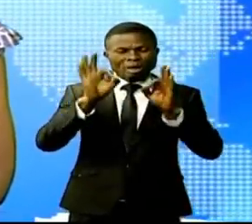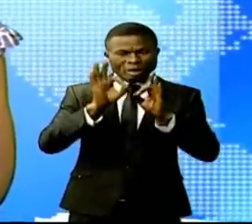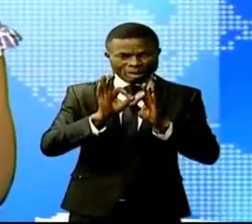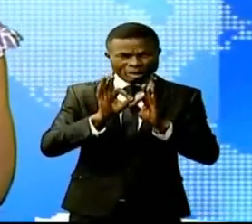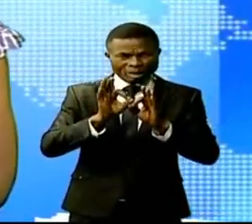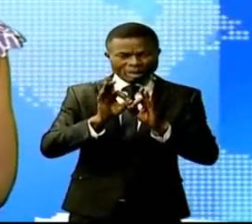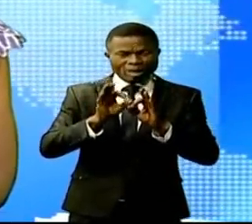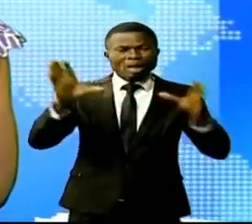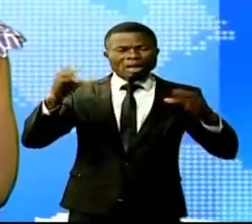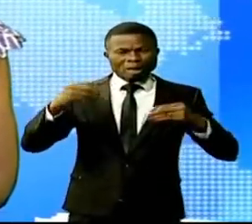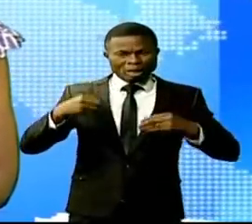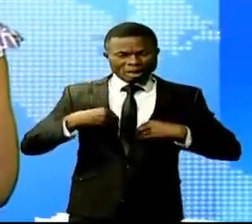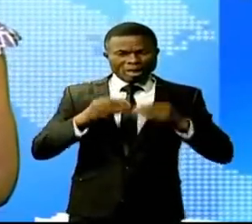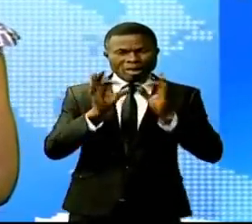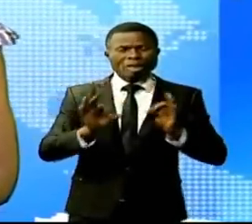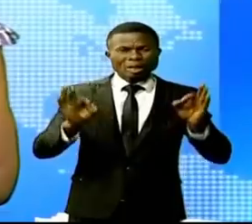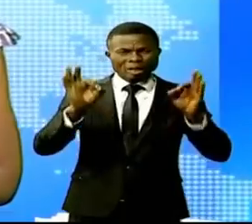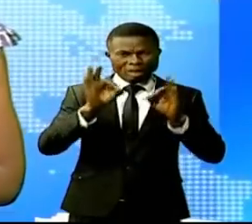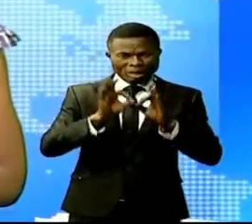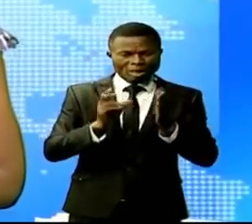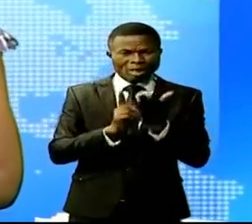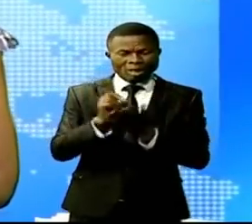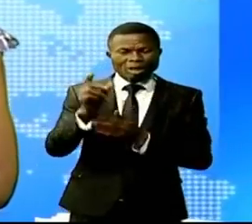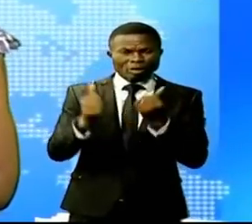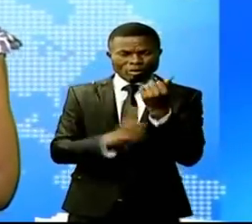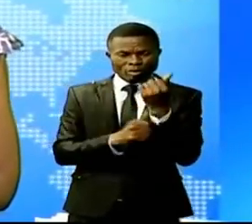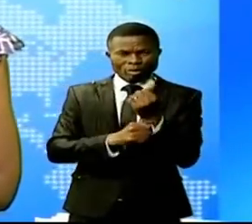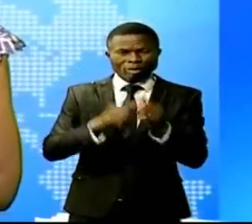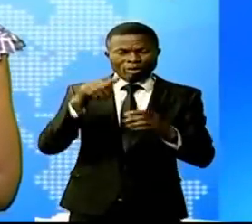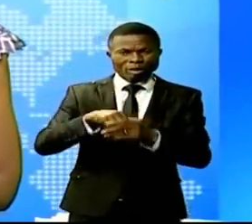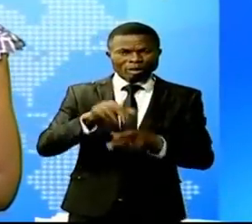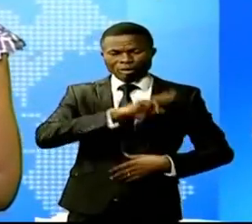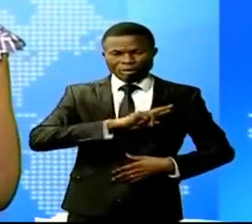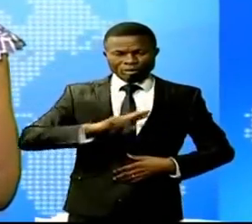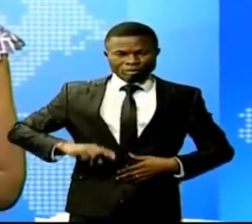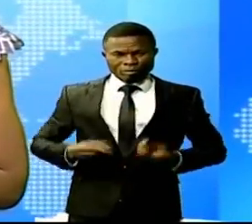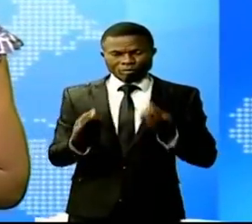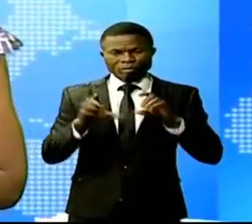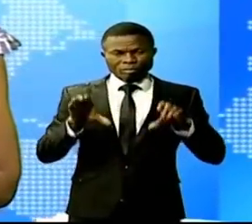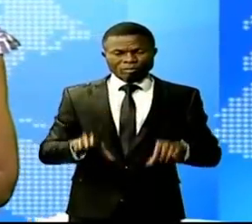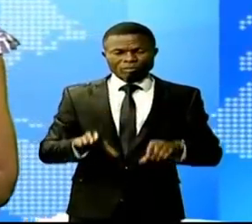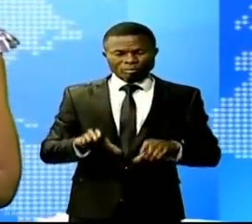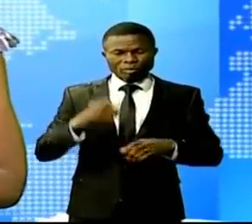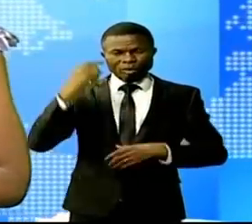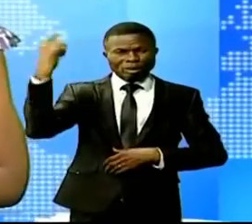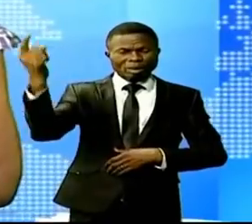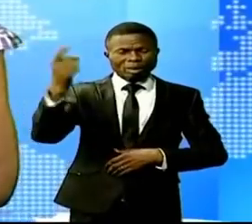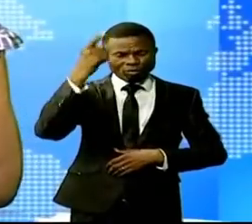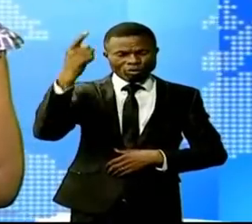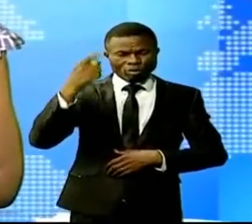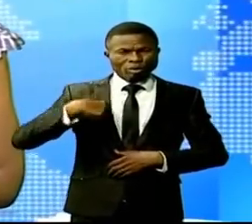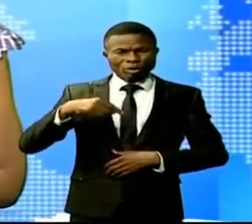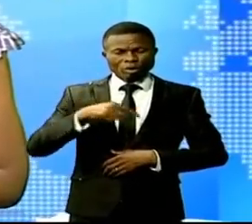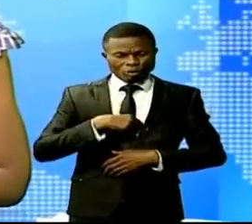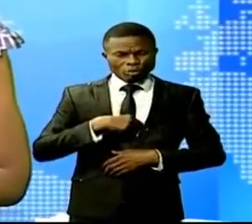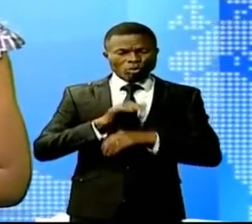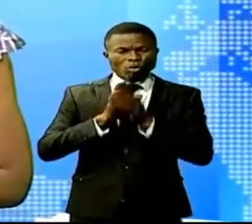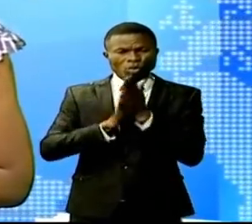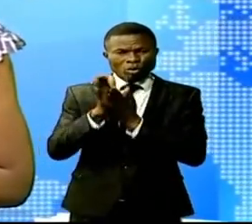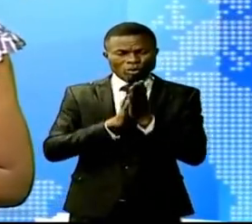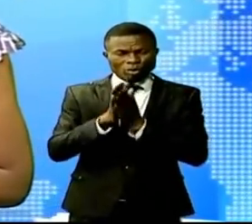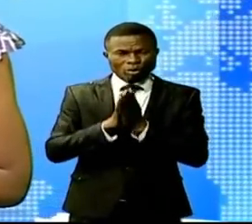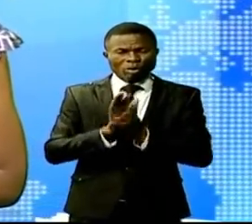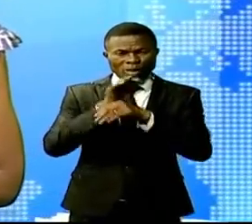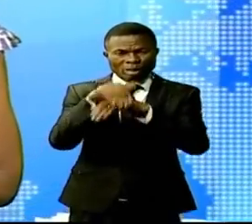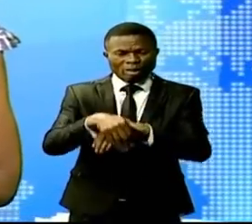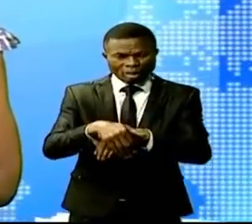pour réaffirmer l'importance des droits de l'homme dans la reconstruction du monde auquel nous aspirons,